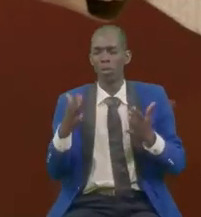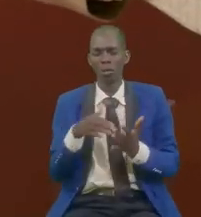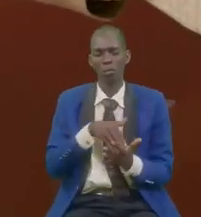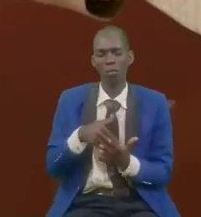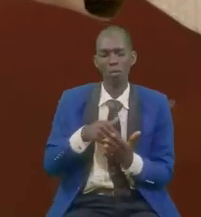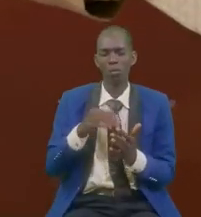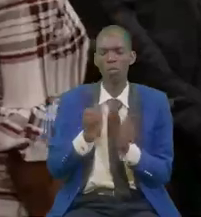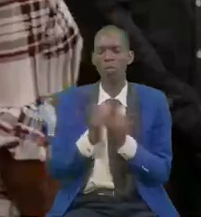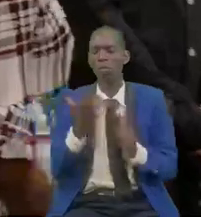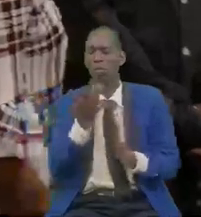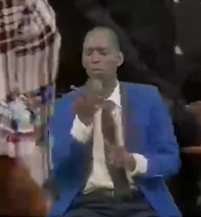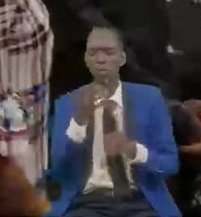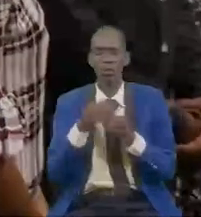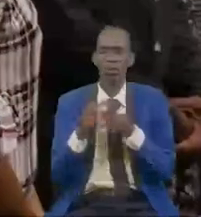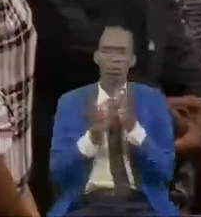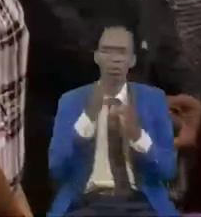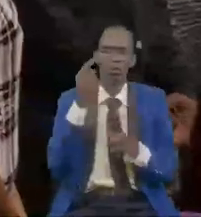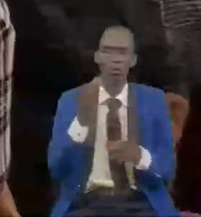au nom de Jésus-Christ.